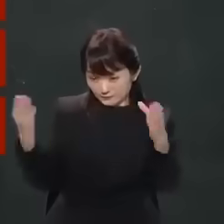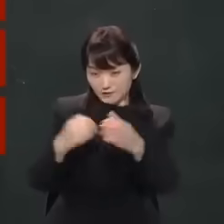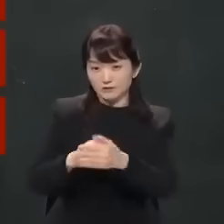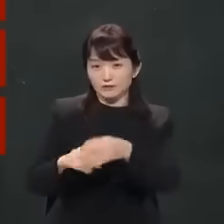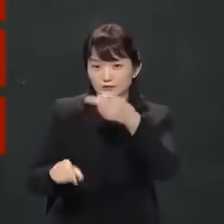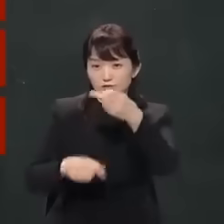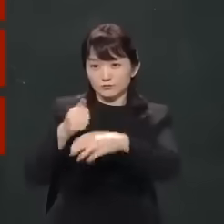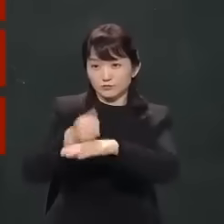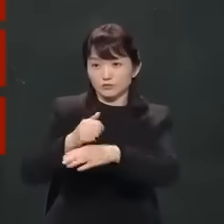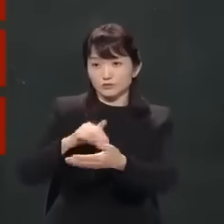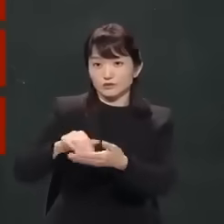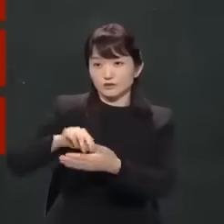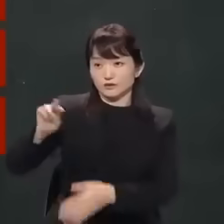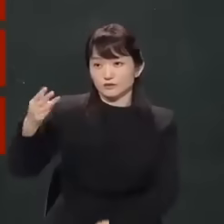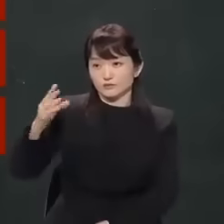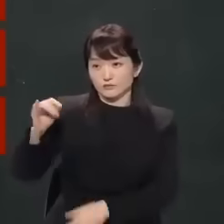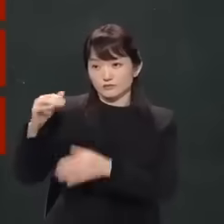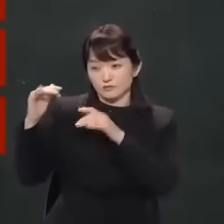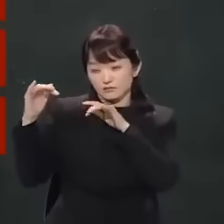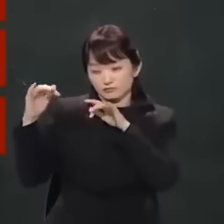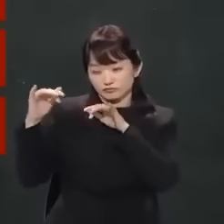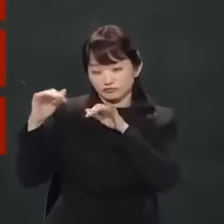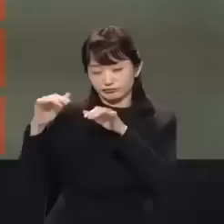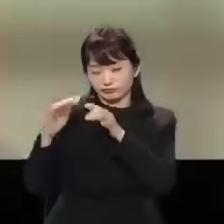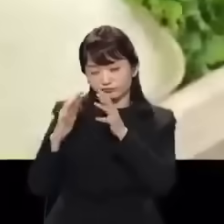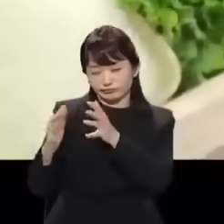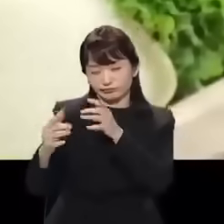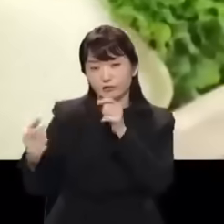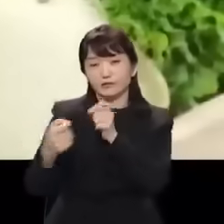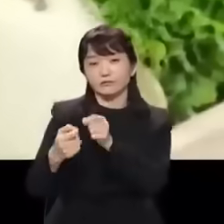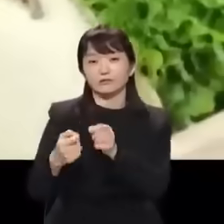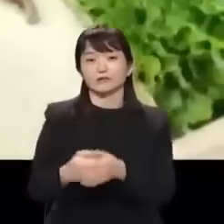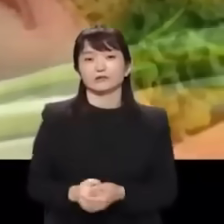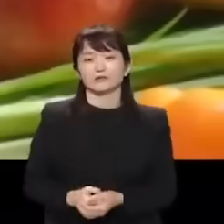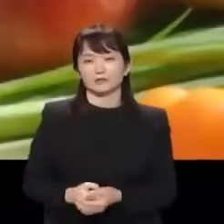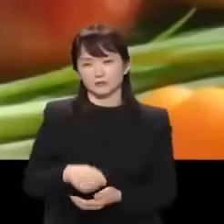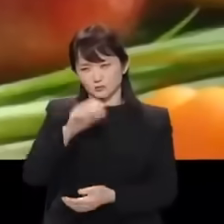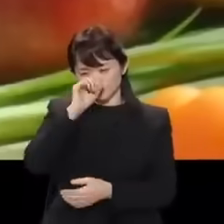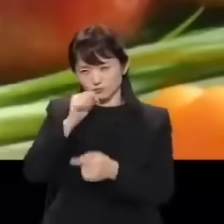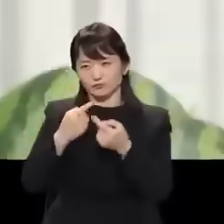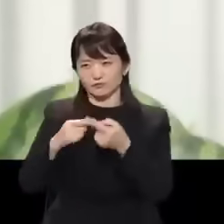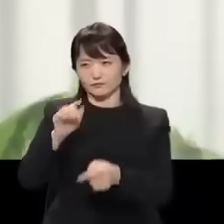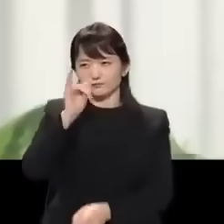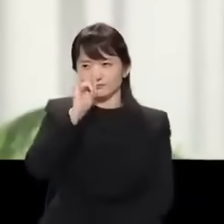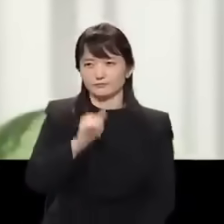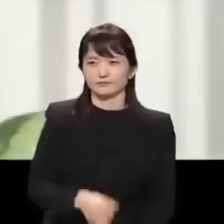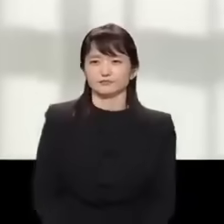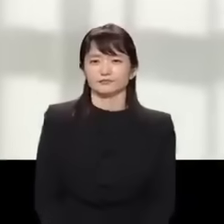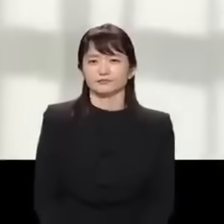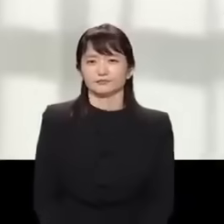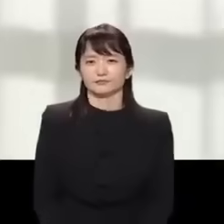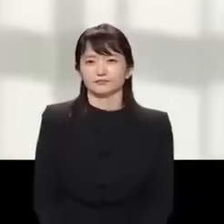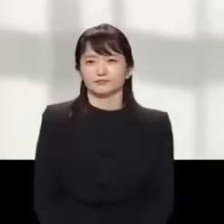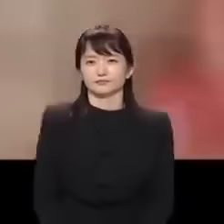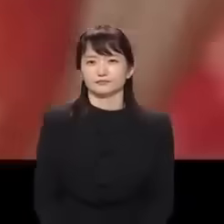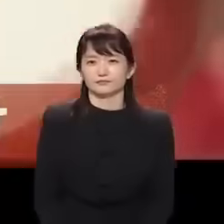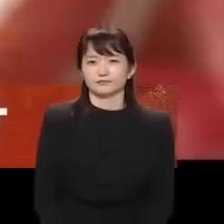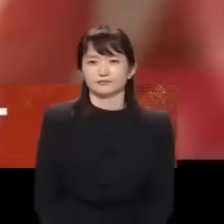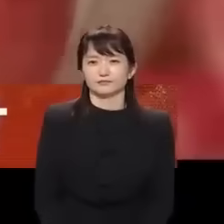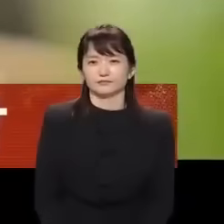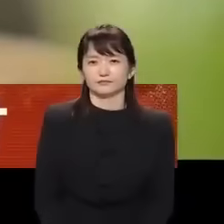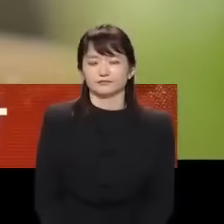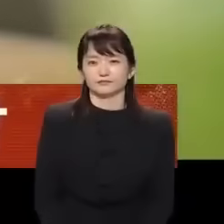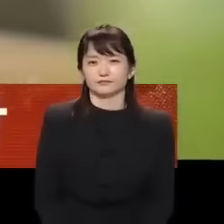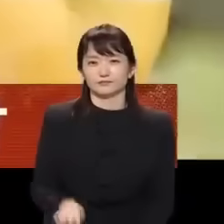지금 300만 명 방문객 돌파를 눈앞에 둔 상황이었습니다 또 굉장히 호평을 받고 있는 그런 상황이었습니다 자 들으신 것처럼 완전히